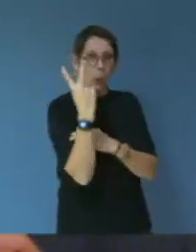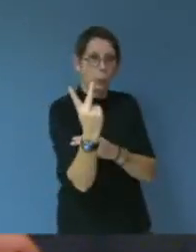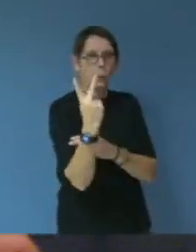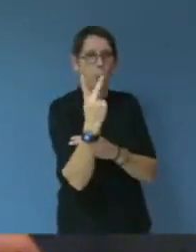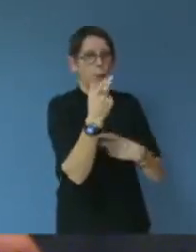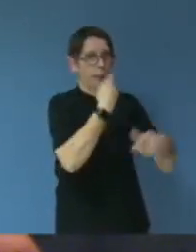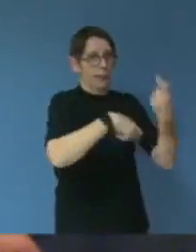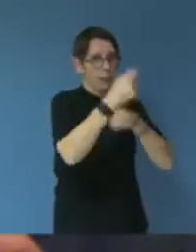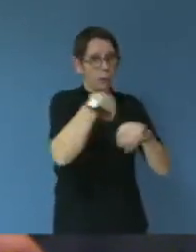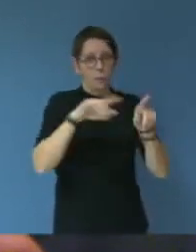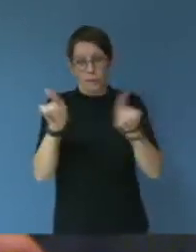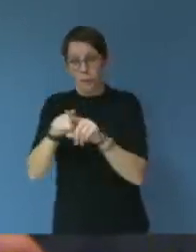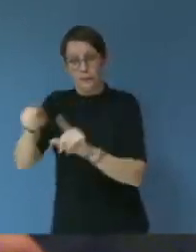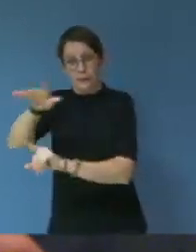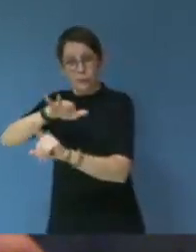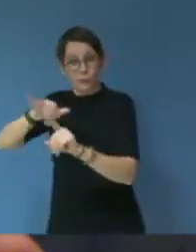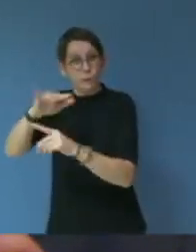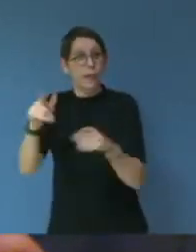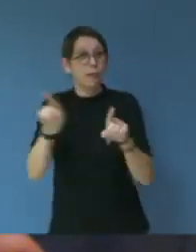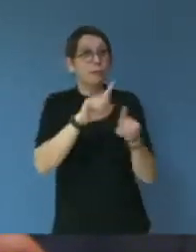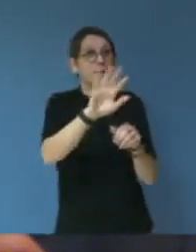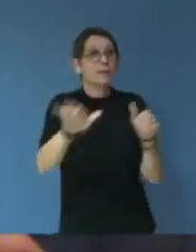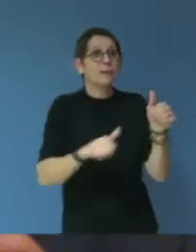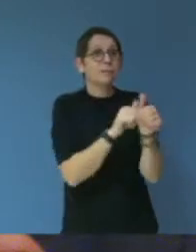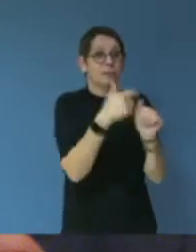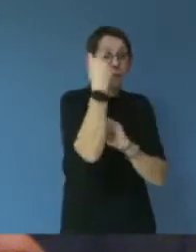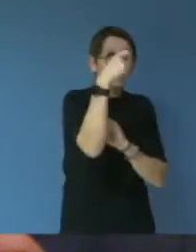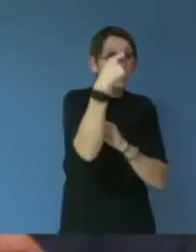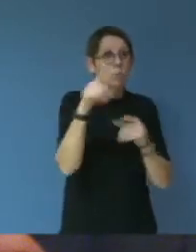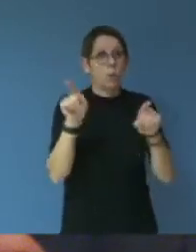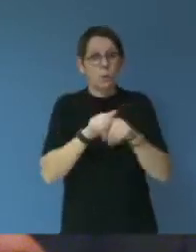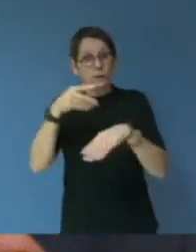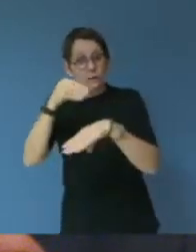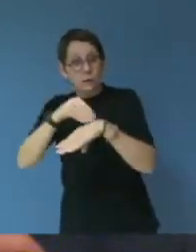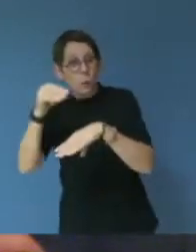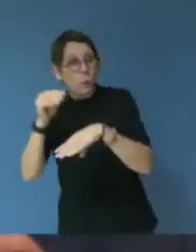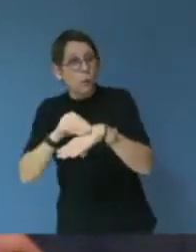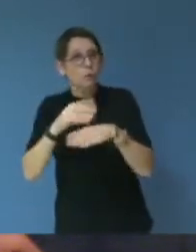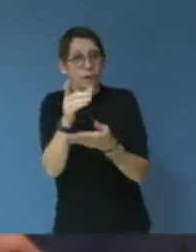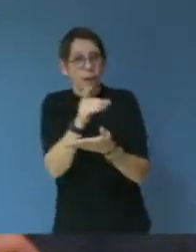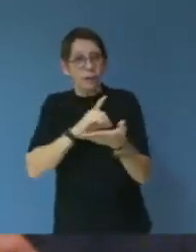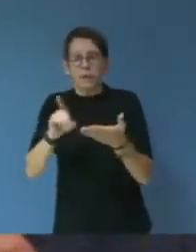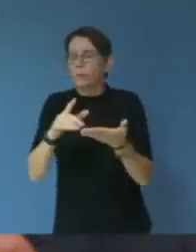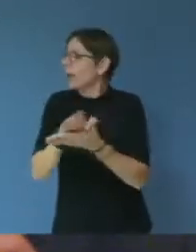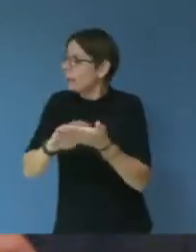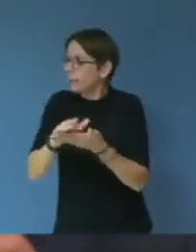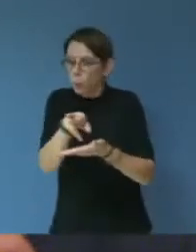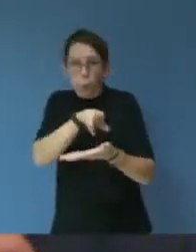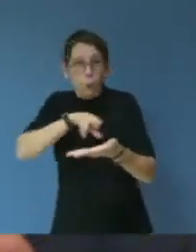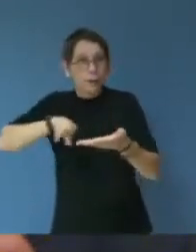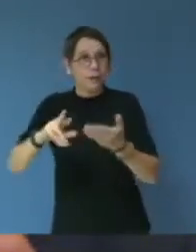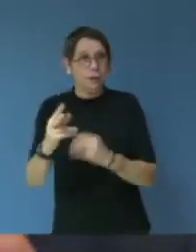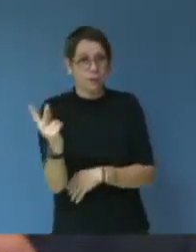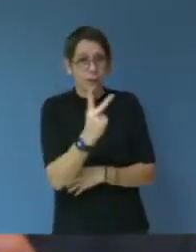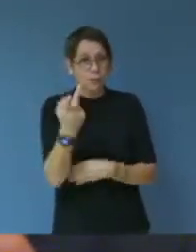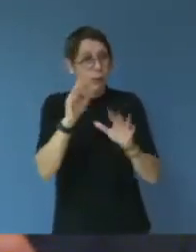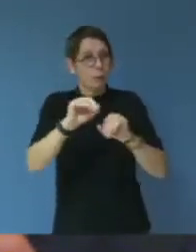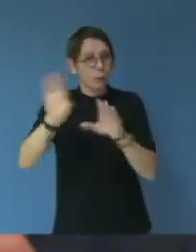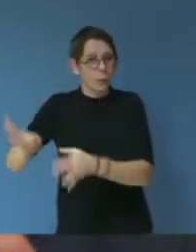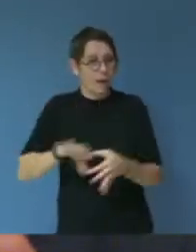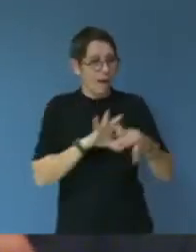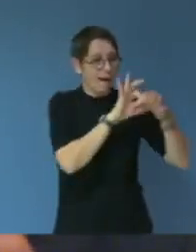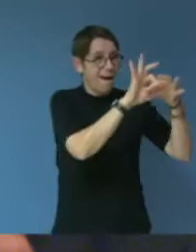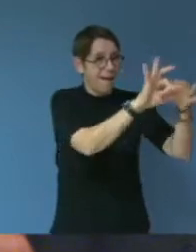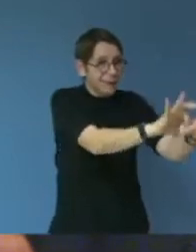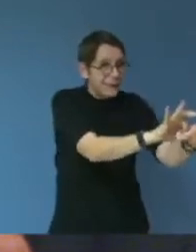avons un vice-président et une conseillère départementale, de commission régionale, qui nous permet également de faire le lien avec cette collectivité. Donc